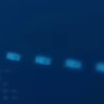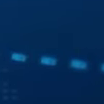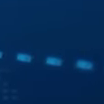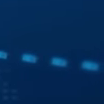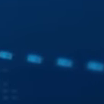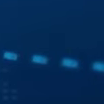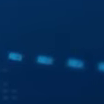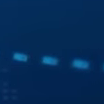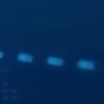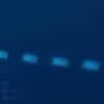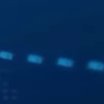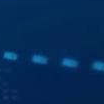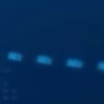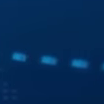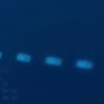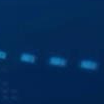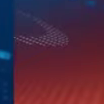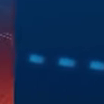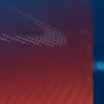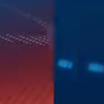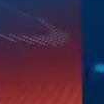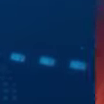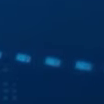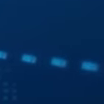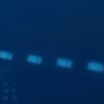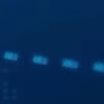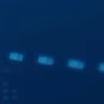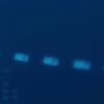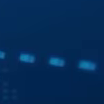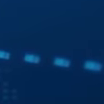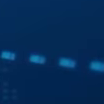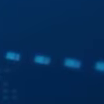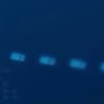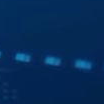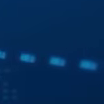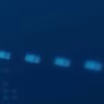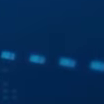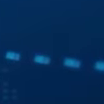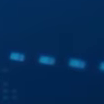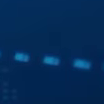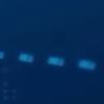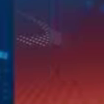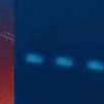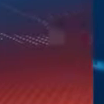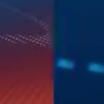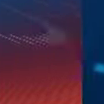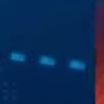Доллар США 378 тенге 83 тиен. Евро 430 тенге 99